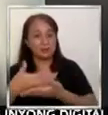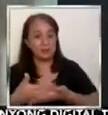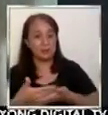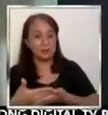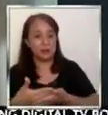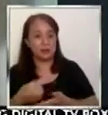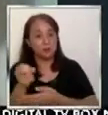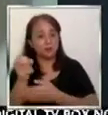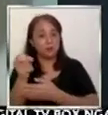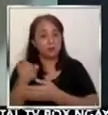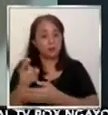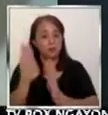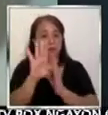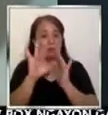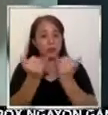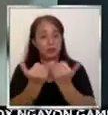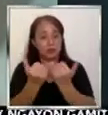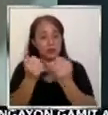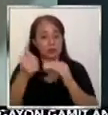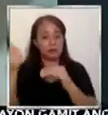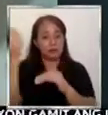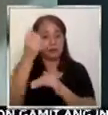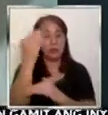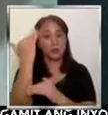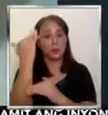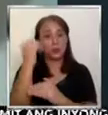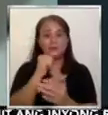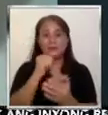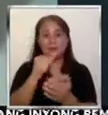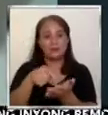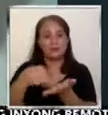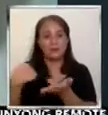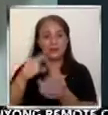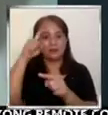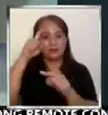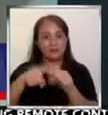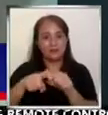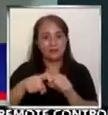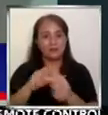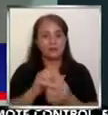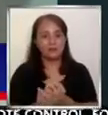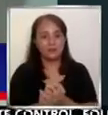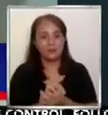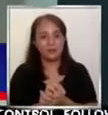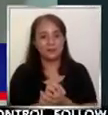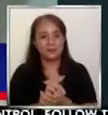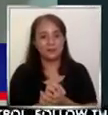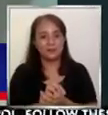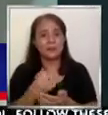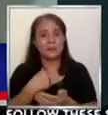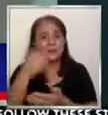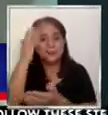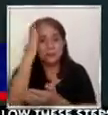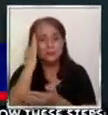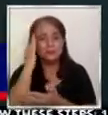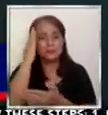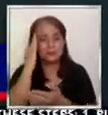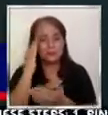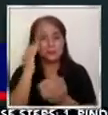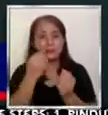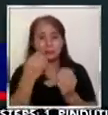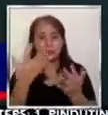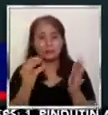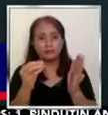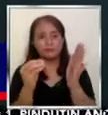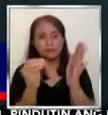dahil di raw siya nakakabayad ng renta. Maayos yung pakiusap ko sa kanila. Nakarikod yung pagmumura niya sa... Ngayon wala akong pera,